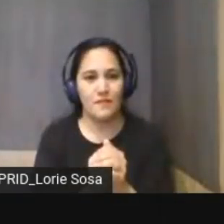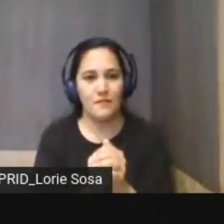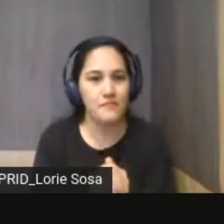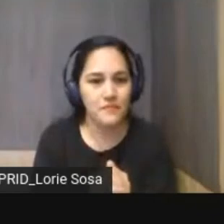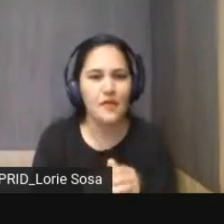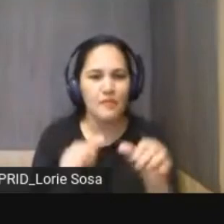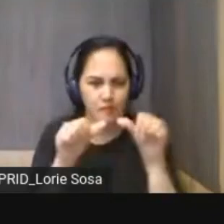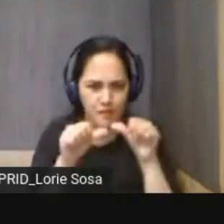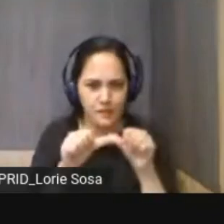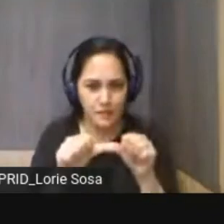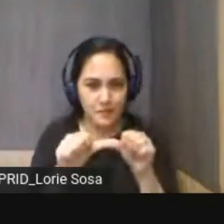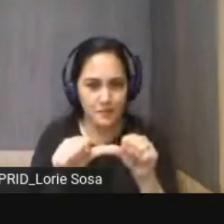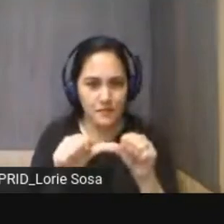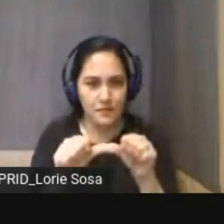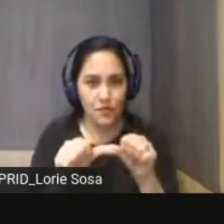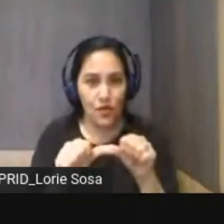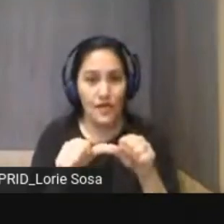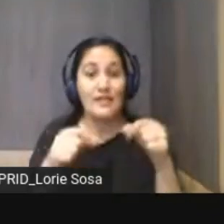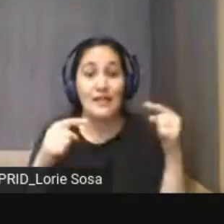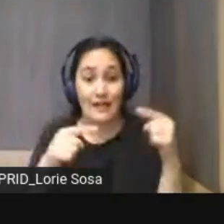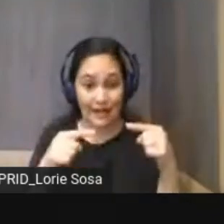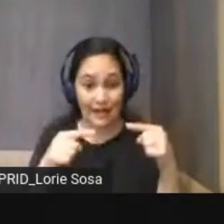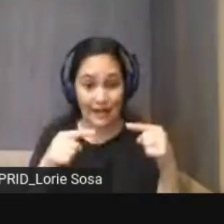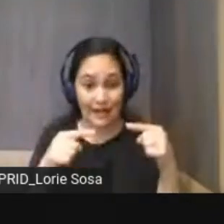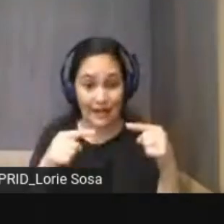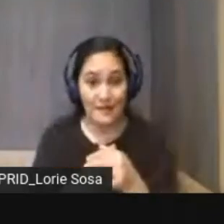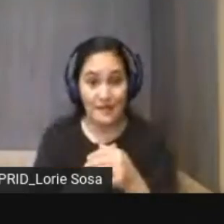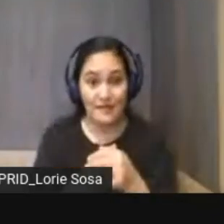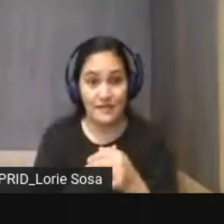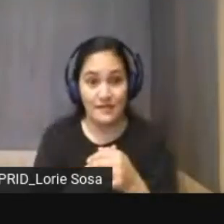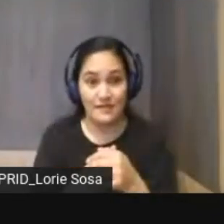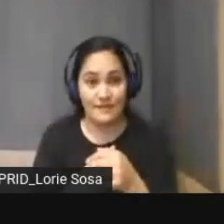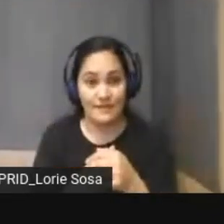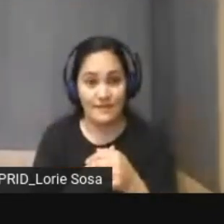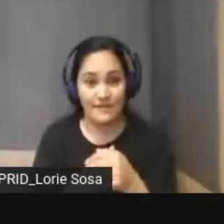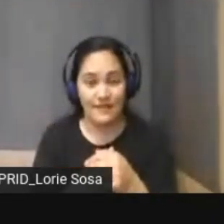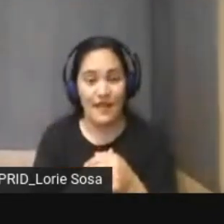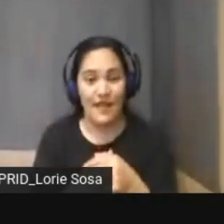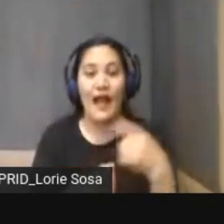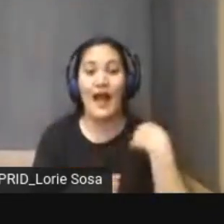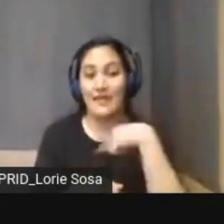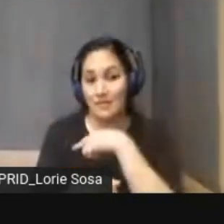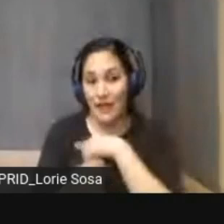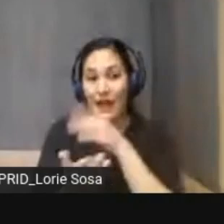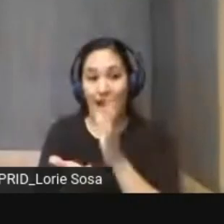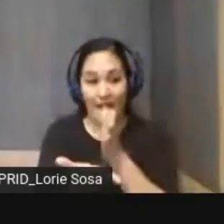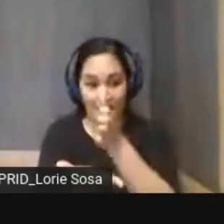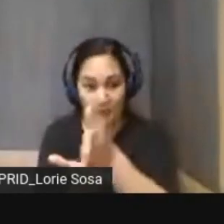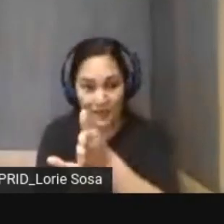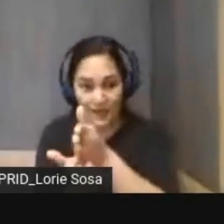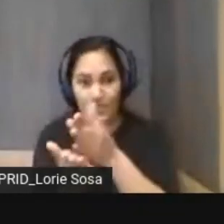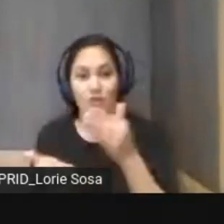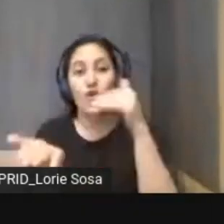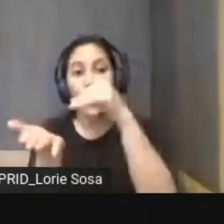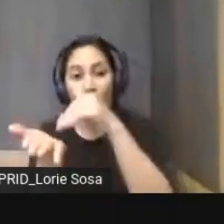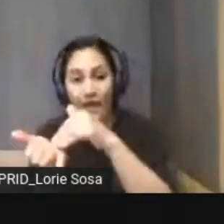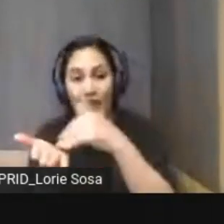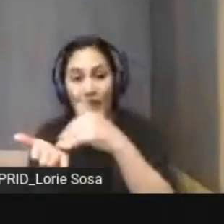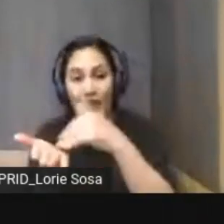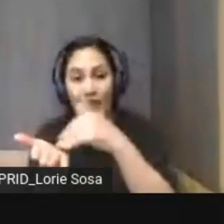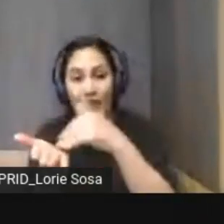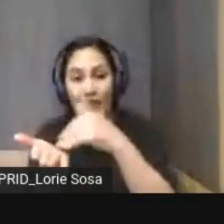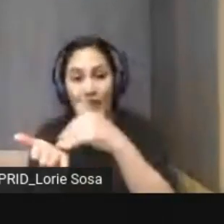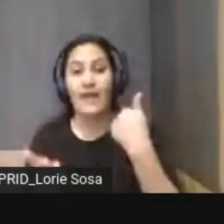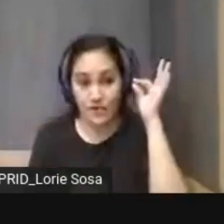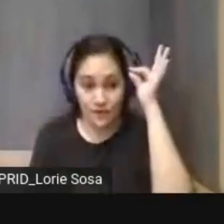ang ating laban ho para sa ating mga karapatan. Muli, ako po si Franz at isang magandang